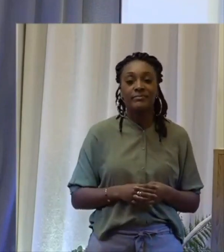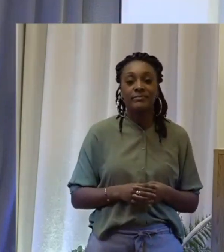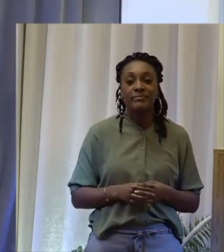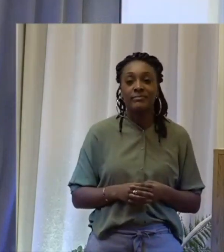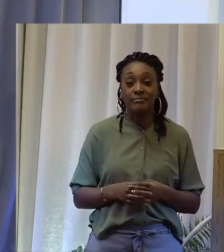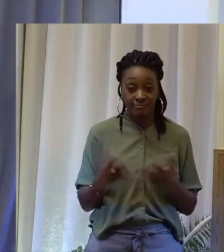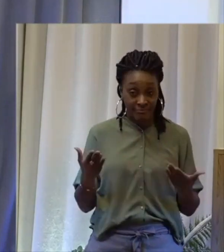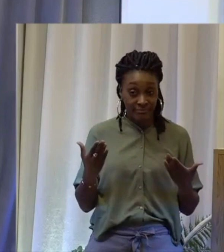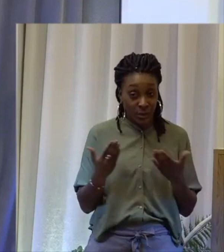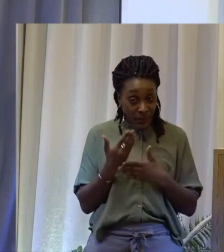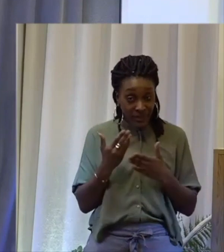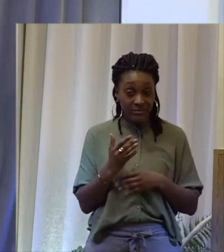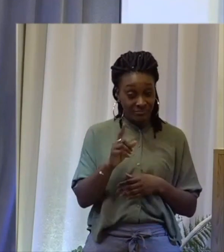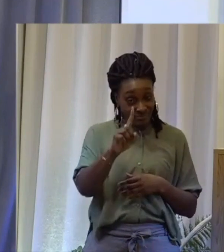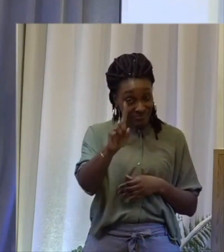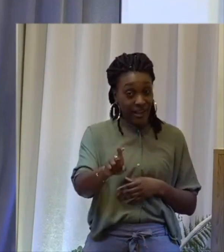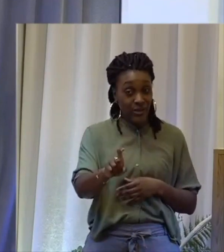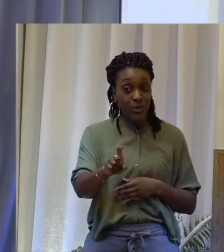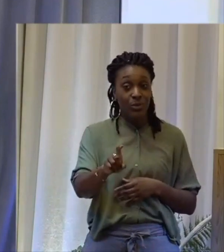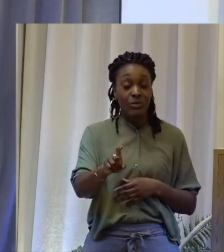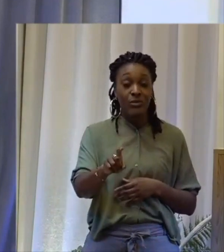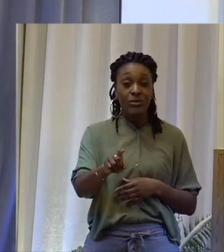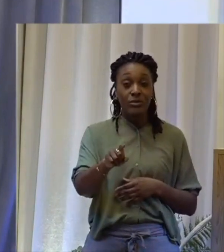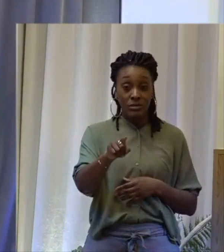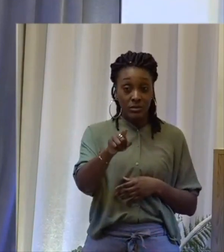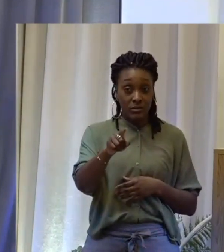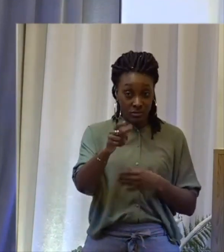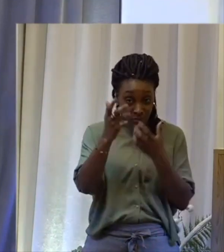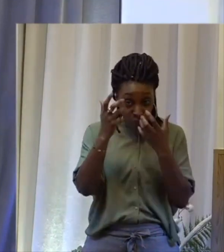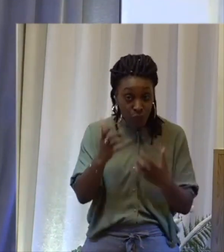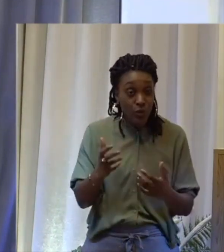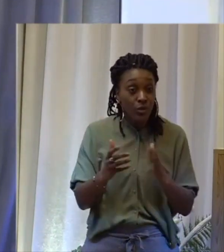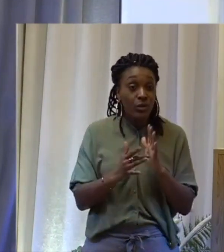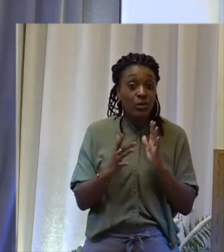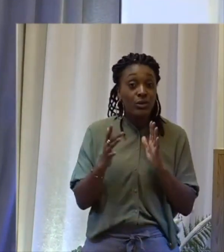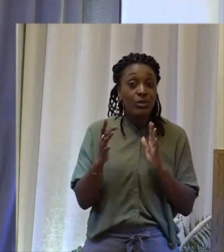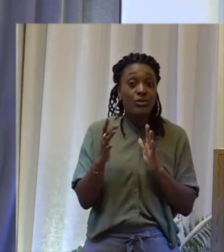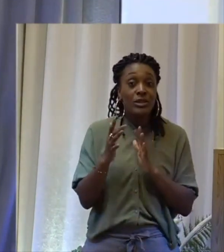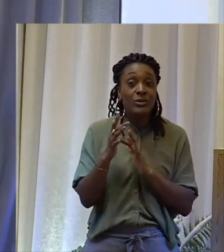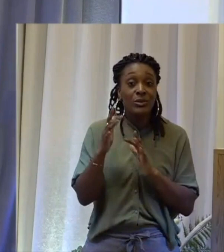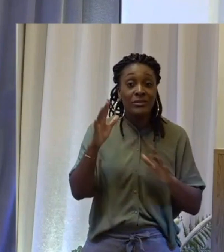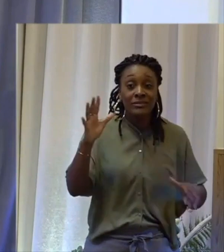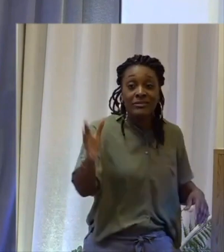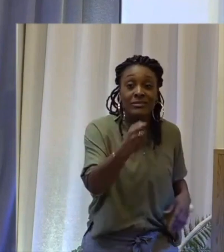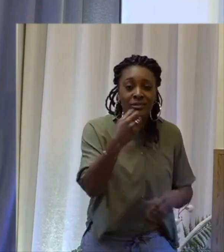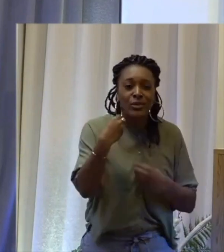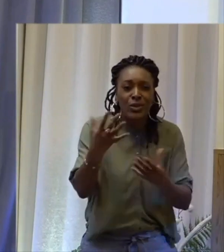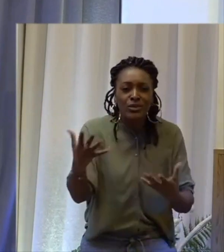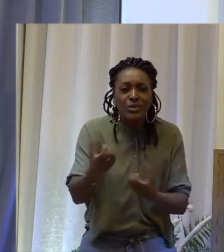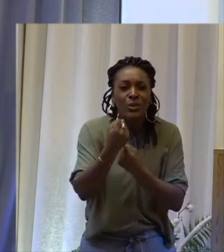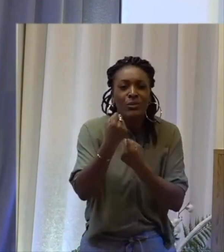Et la question t'est posée ce matin. Est-ce que tu veux que Jésus vienne te secourir, te